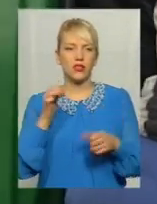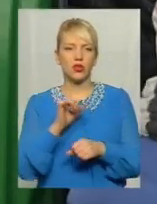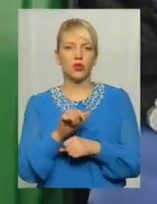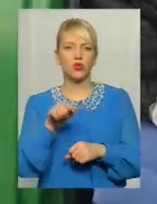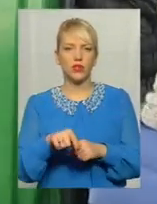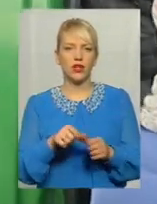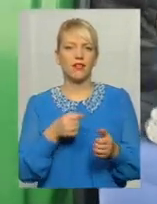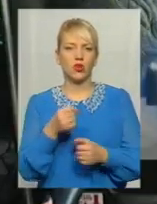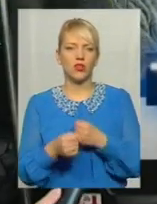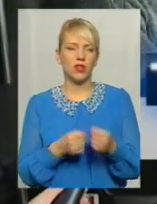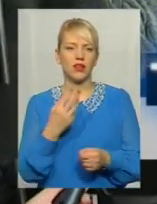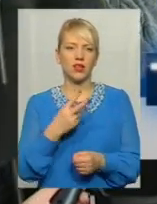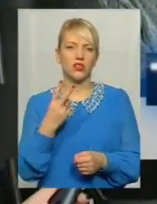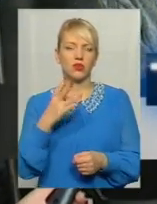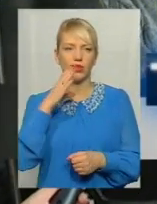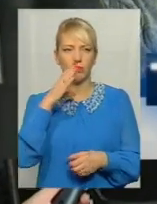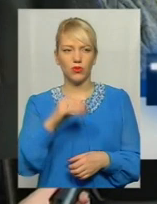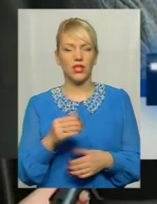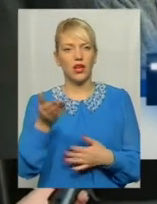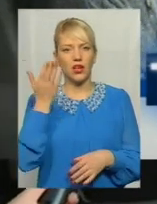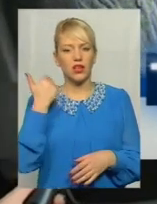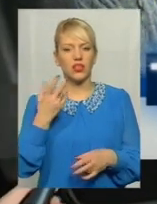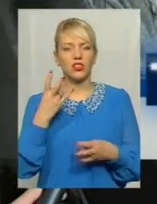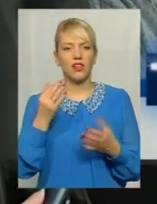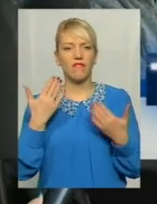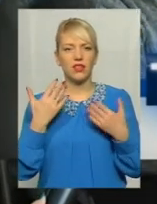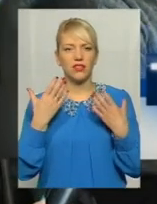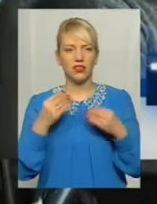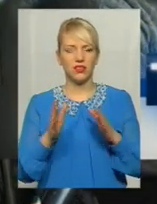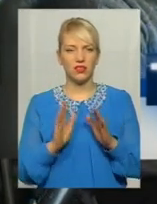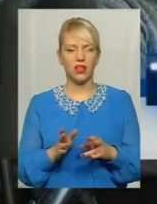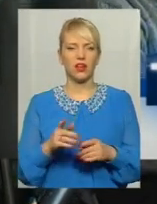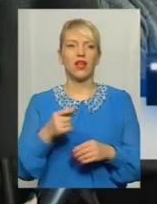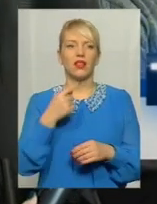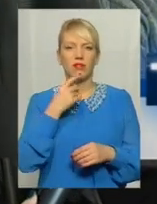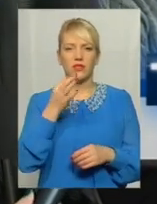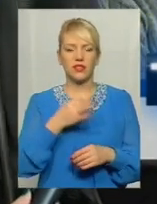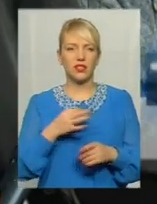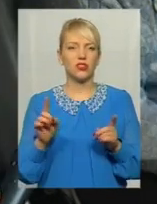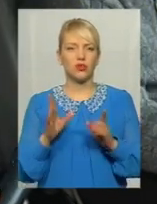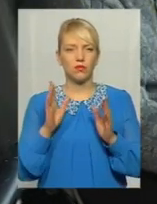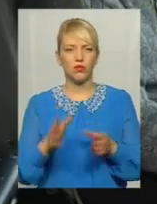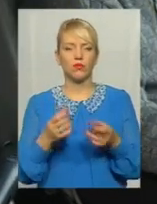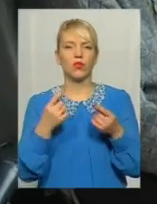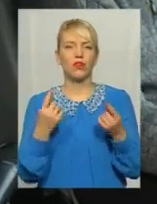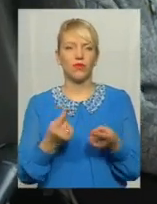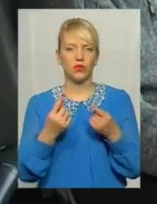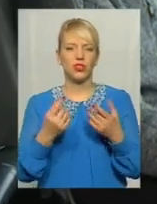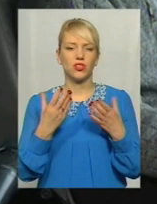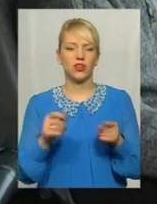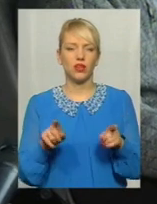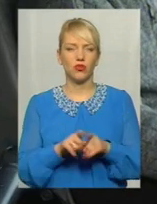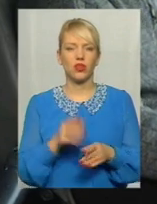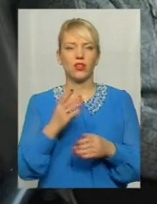32-га маршрутівка. Раніше їздили тільки на вихідні дні, а зараз нам вроді би сказали, що будемо їздити і в будь-які. А якщо одна людина, ви